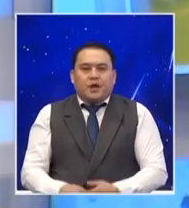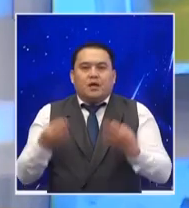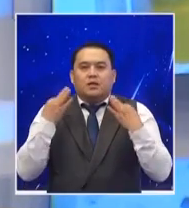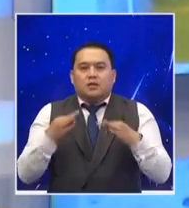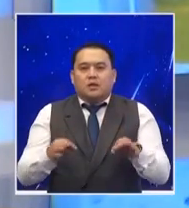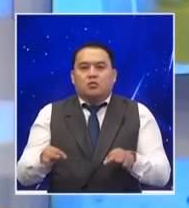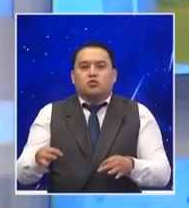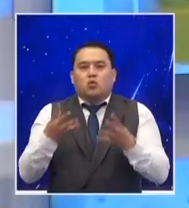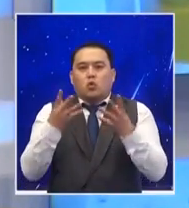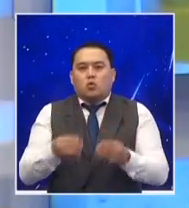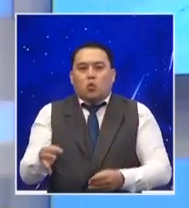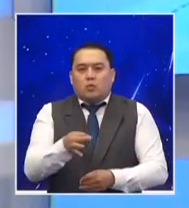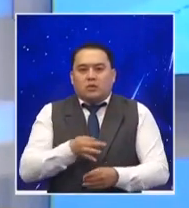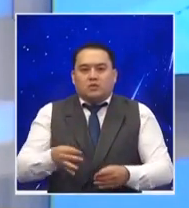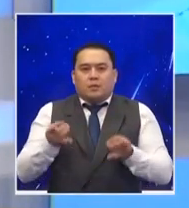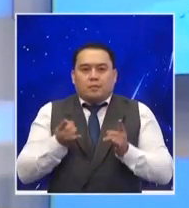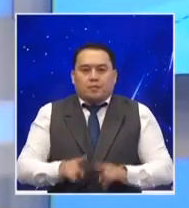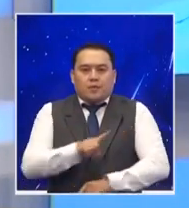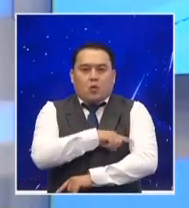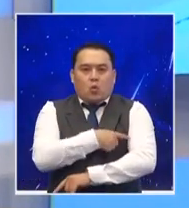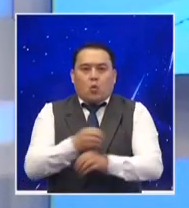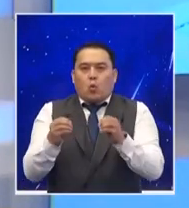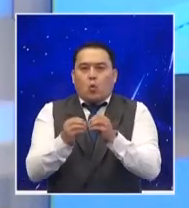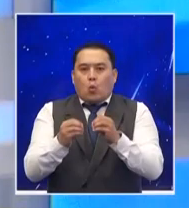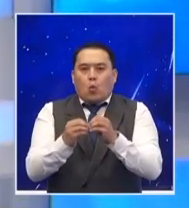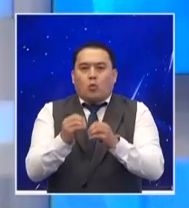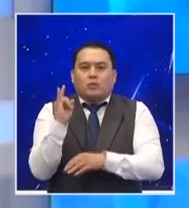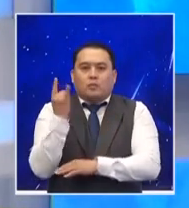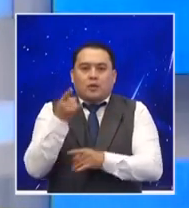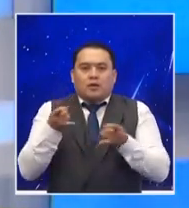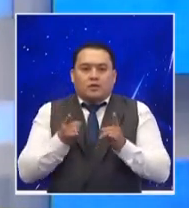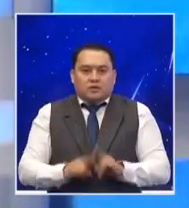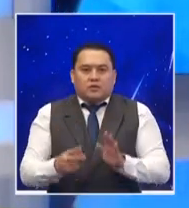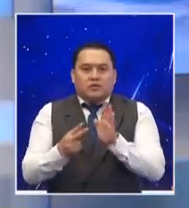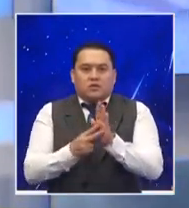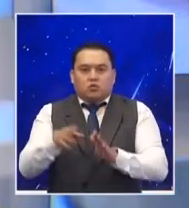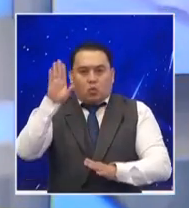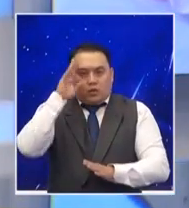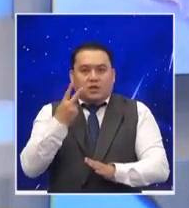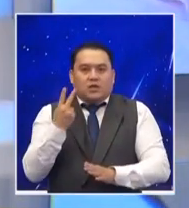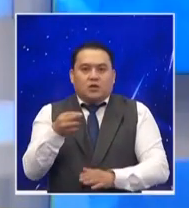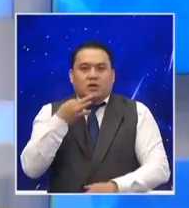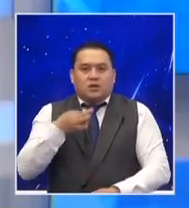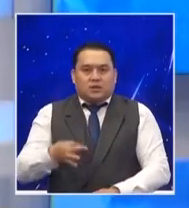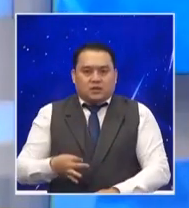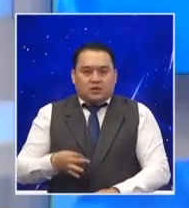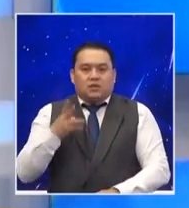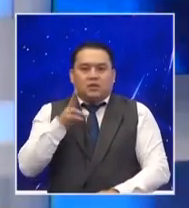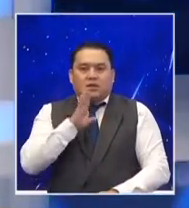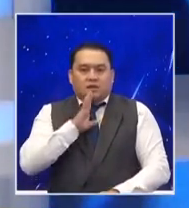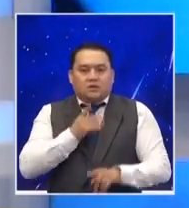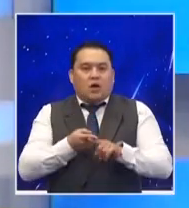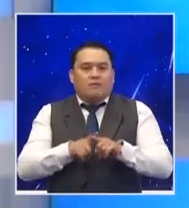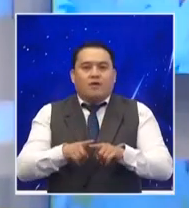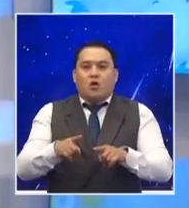Тәуелсіздік күні облыс орталығындағы перзентханада 10 бала дүниеге келді. Оның 8-і ұл, 2-і қыз. Денсаулықтары да жақсы. Осы орайда